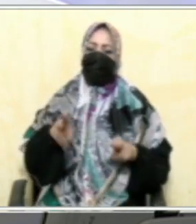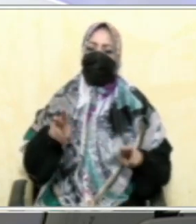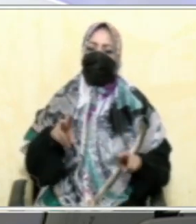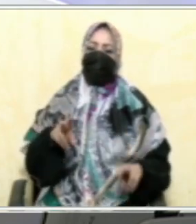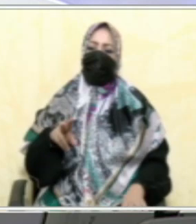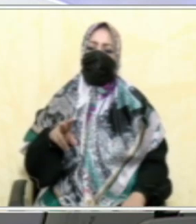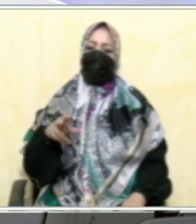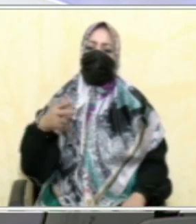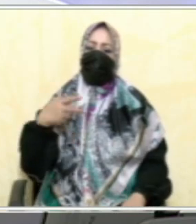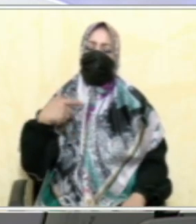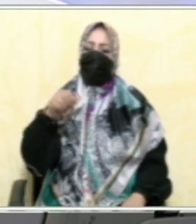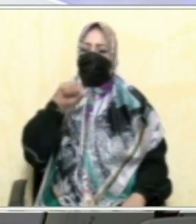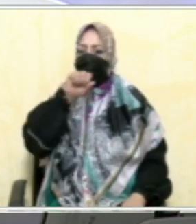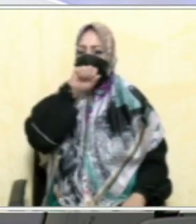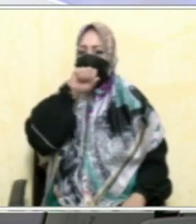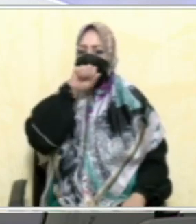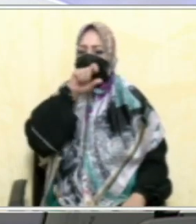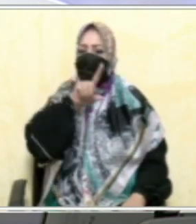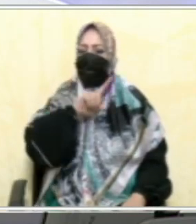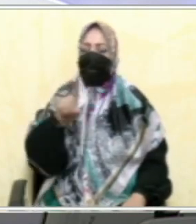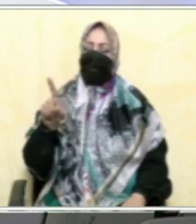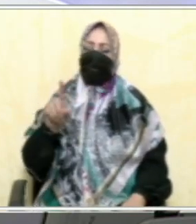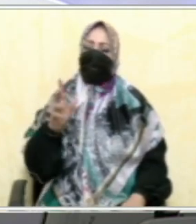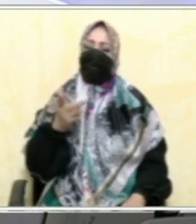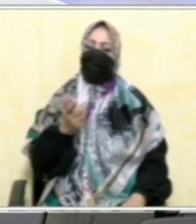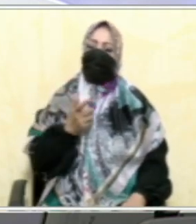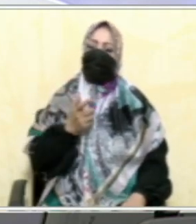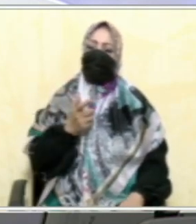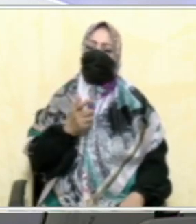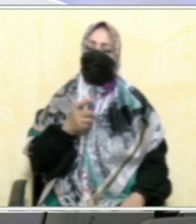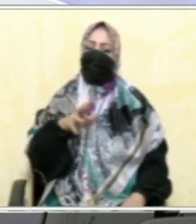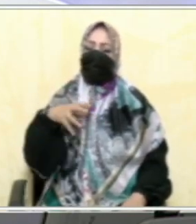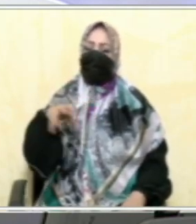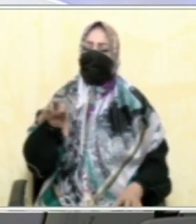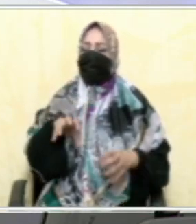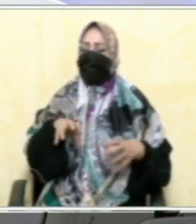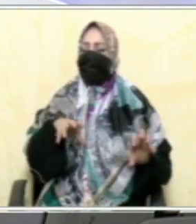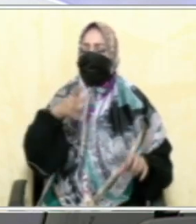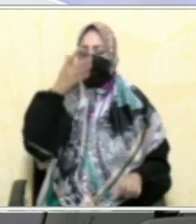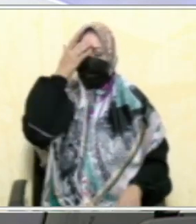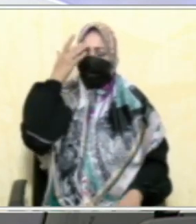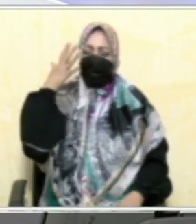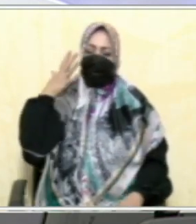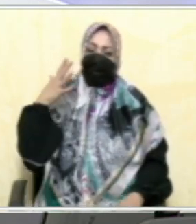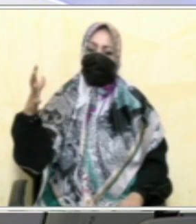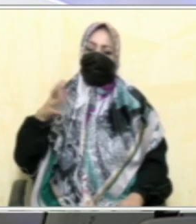من قال إن المصحف هو كلام الله المكتوب في الورق اللي هو